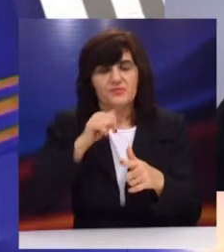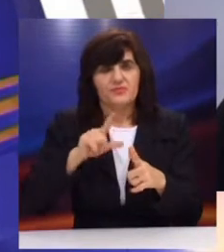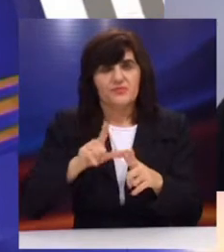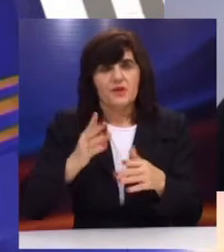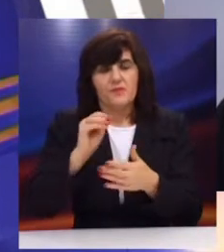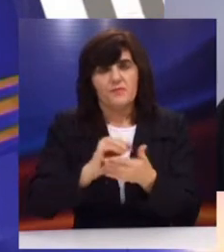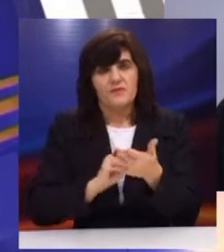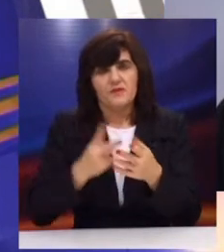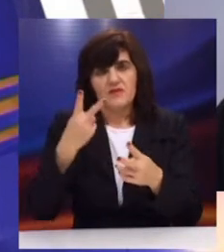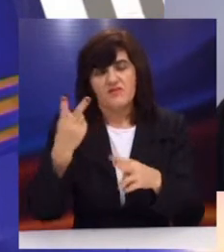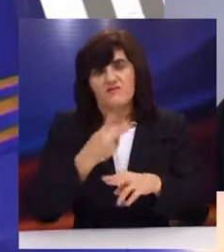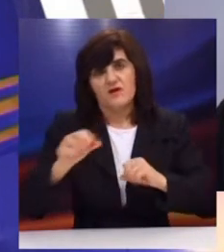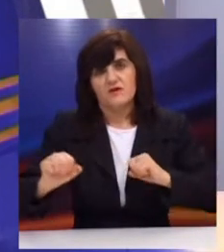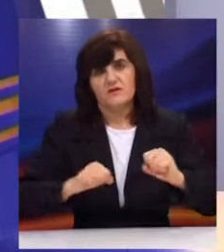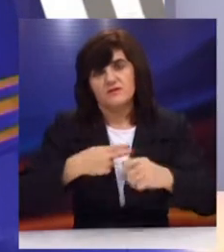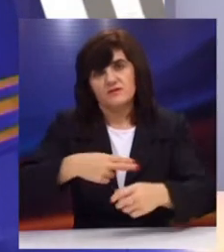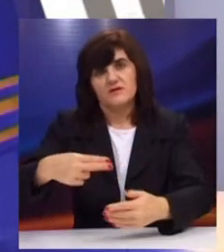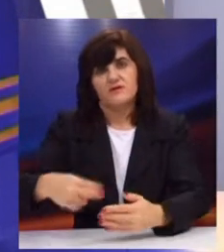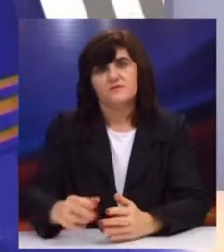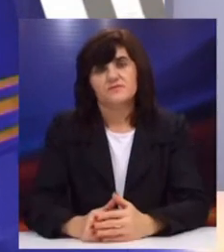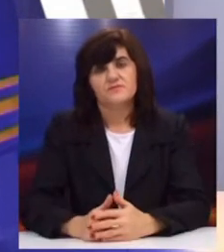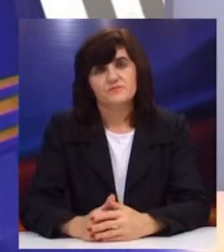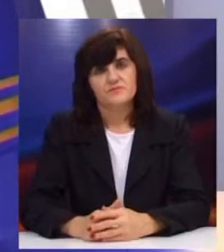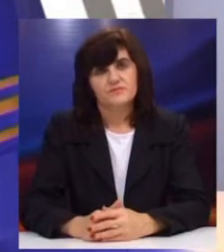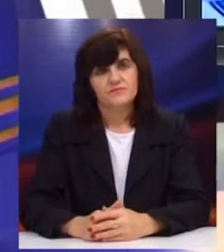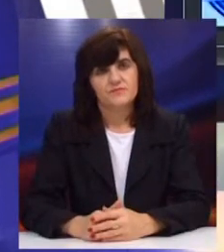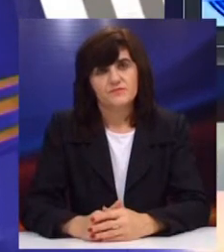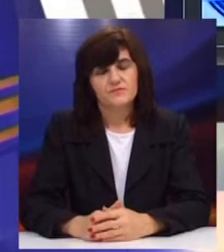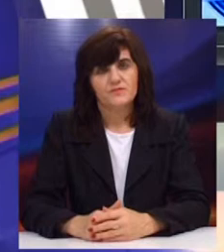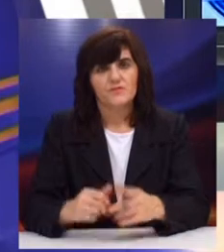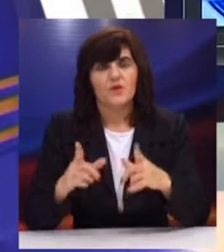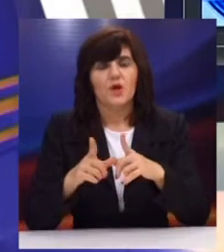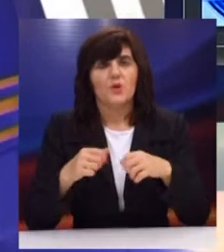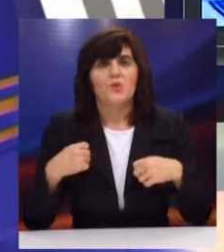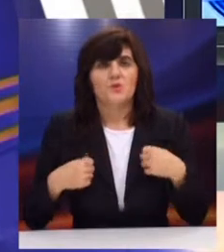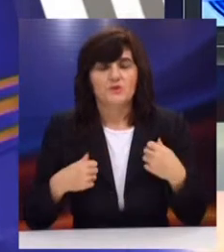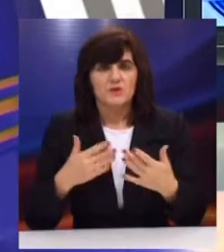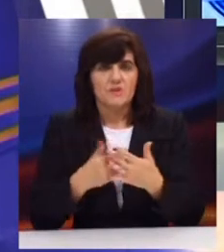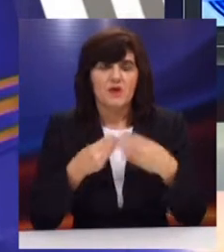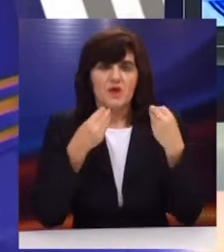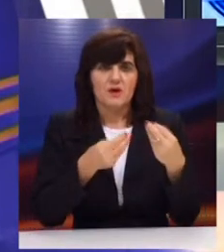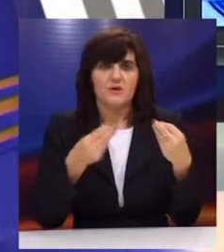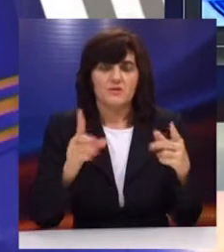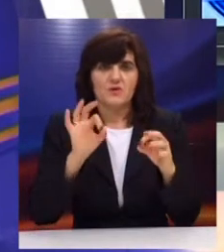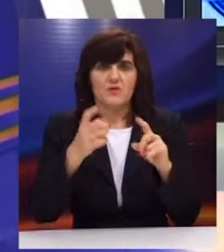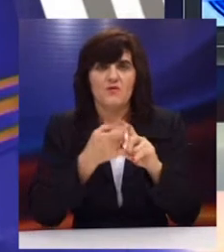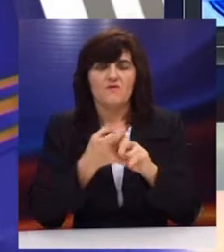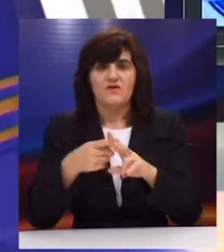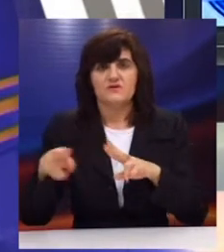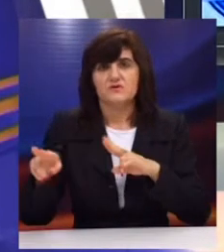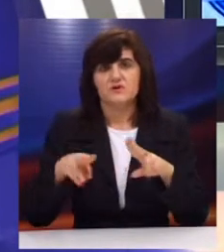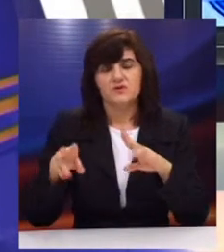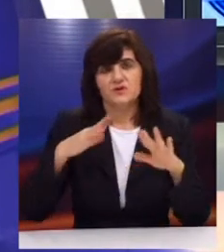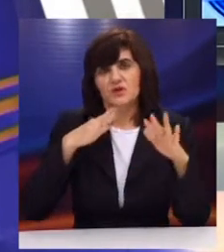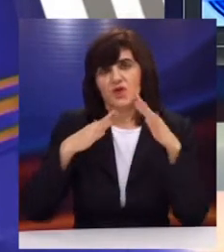sporazume stavili su i prorektori 2 univerziteta. U Subotici je održana obuka za sudove i javna tužilaštva po